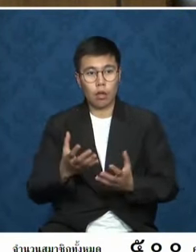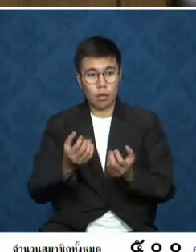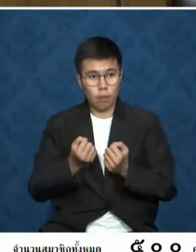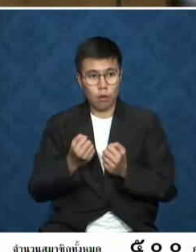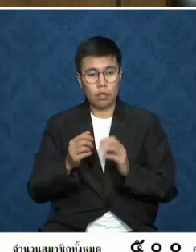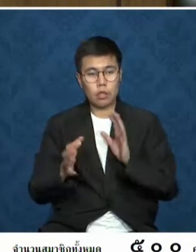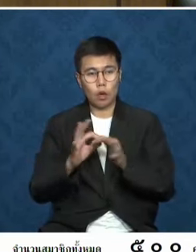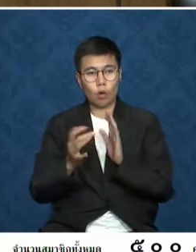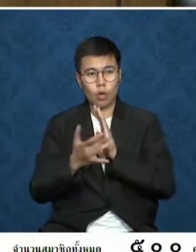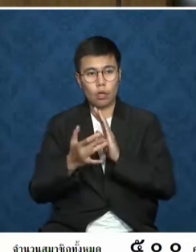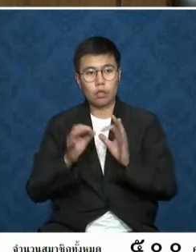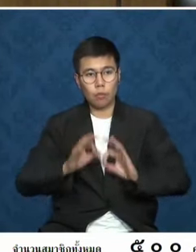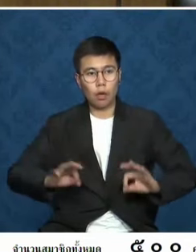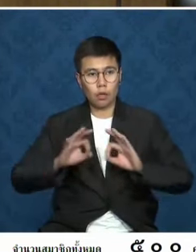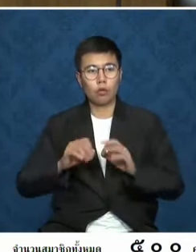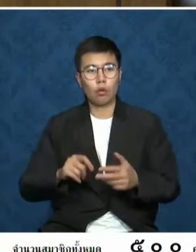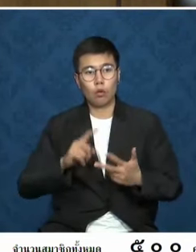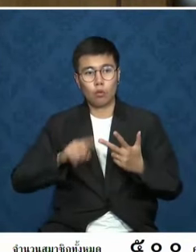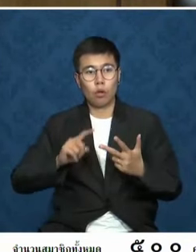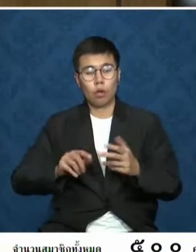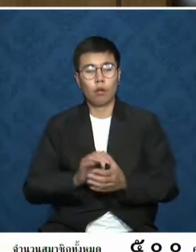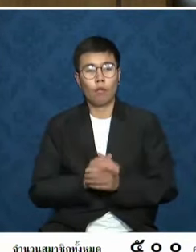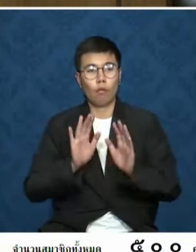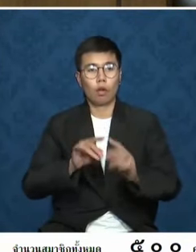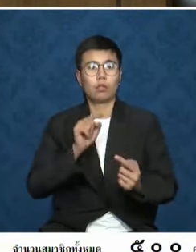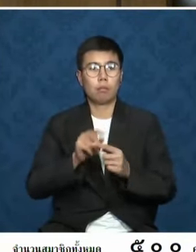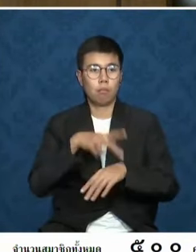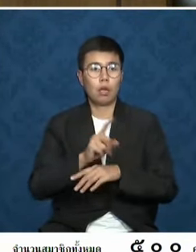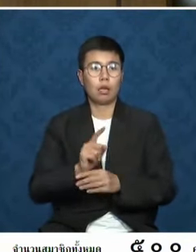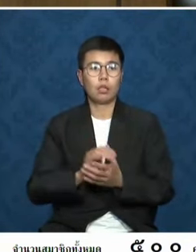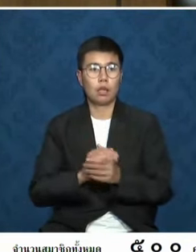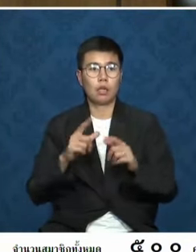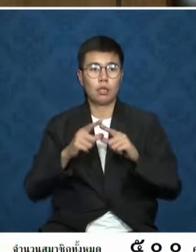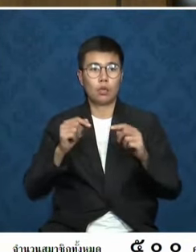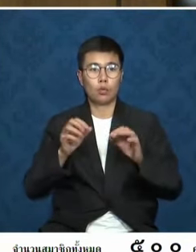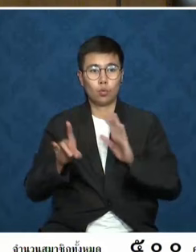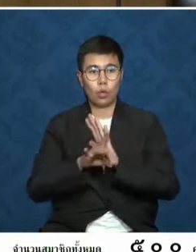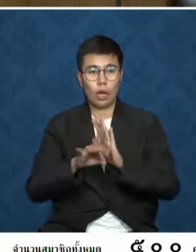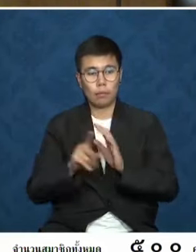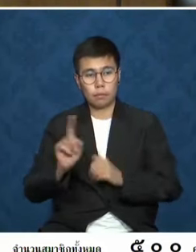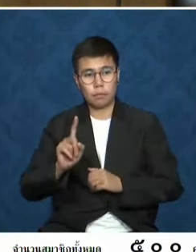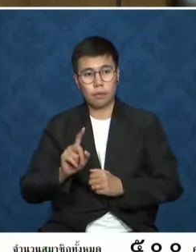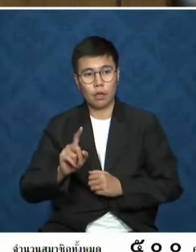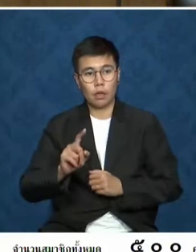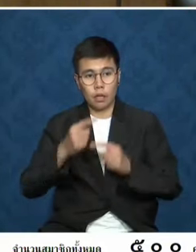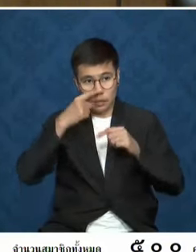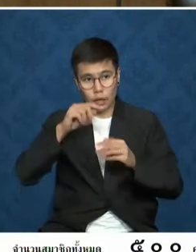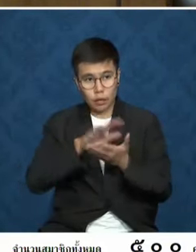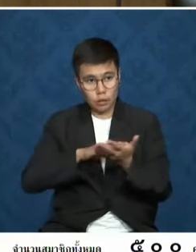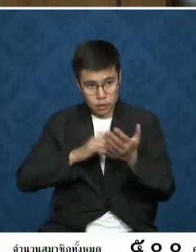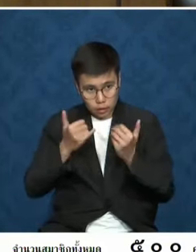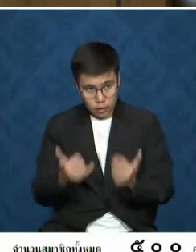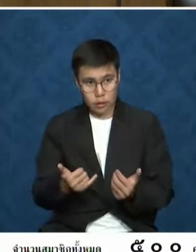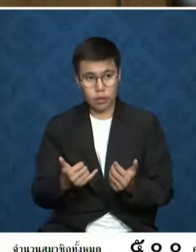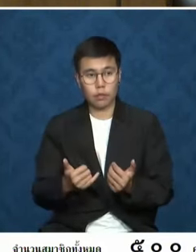นเรื่องทมความสำคญครสิ่สุท้ายครับ ขอฝากทมาทานไ้เป็นเรื่องสุดท้ายครับประเทศไยเรานะครับ